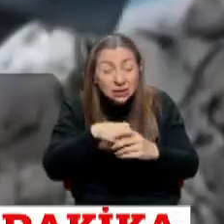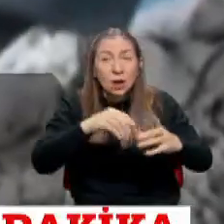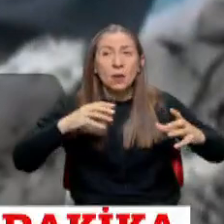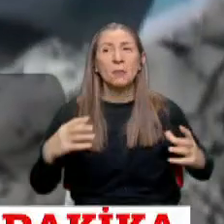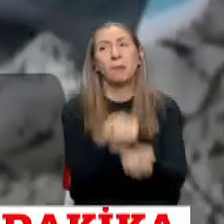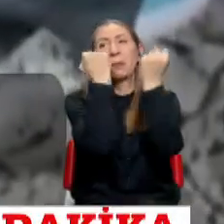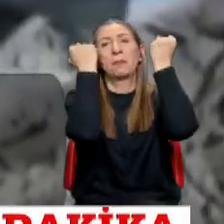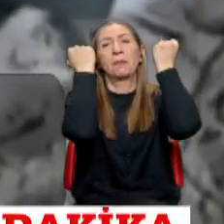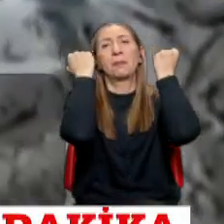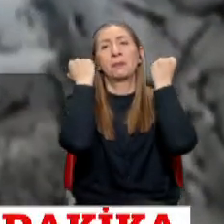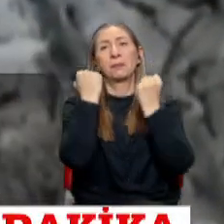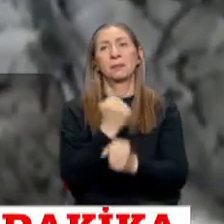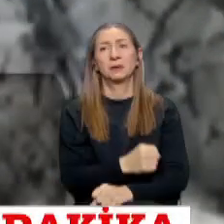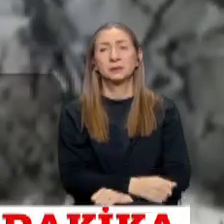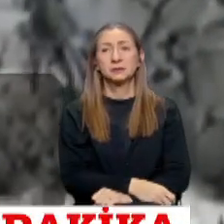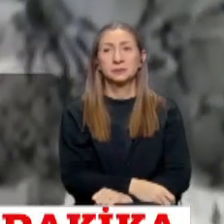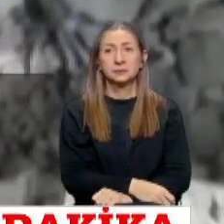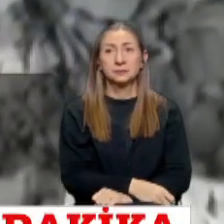kurtardılar.